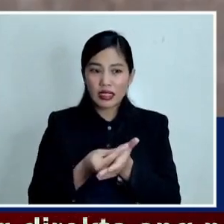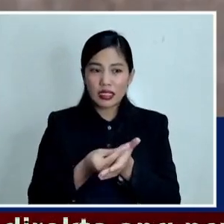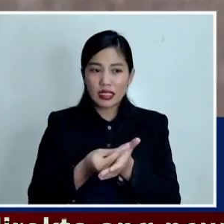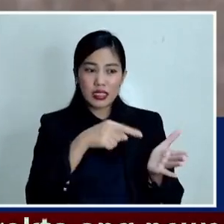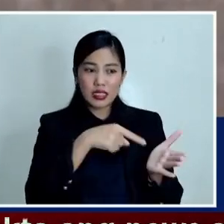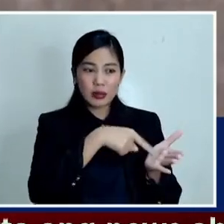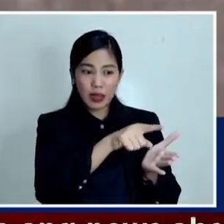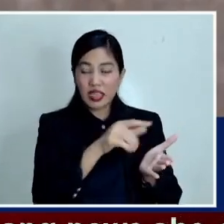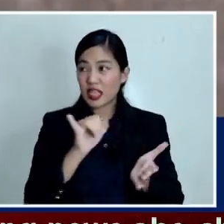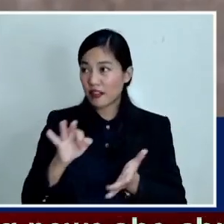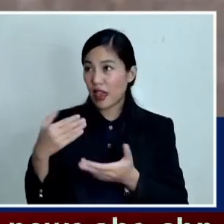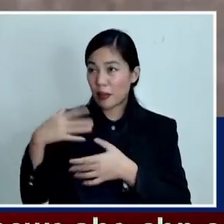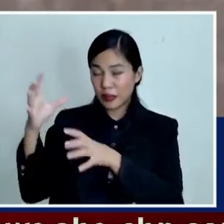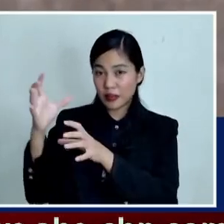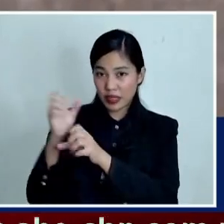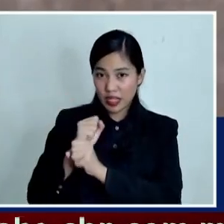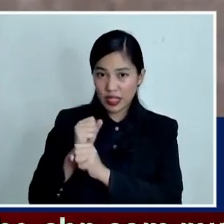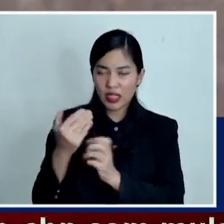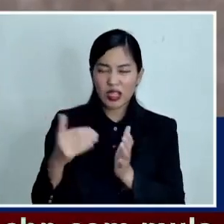Kung maraming